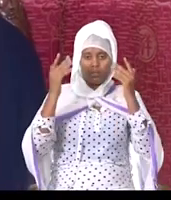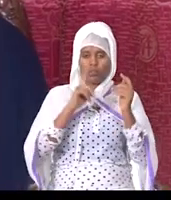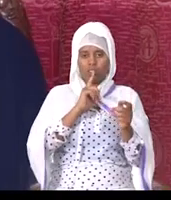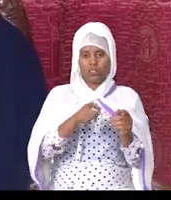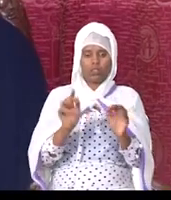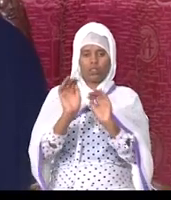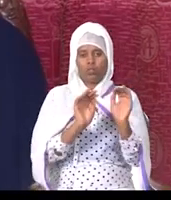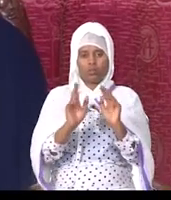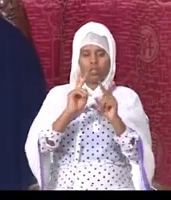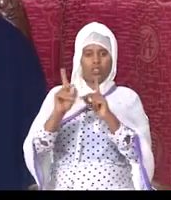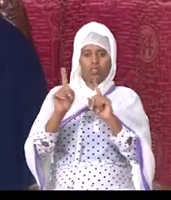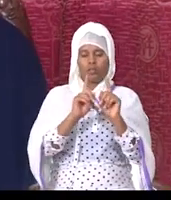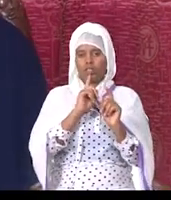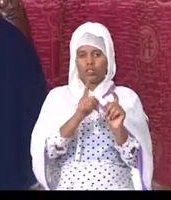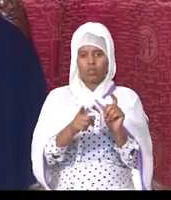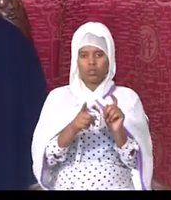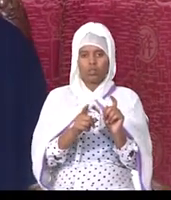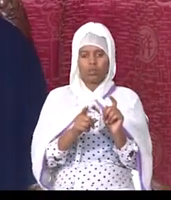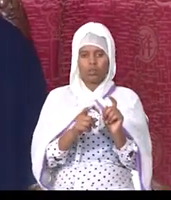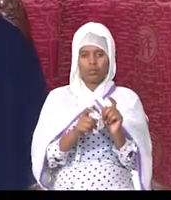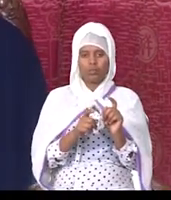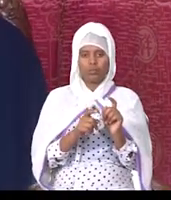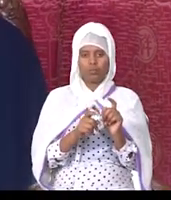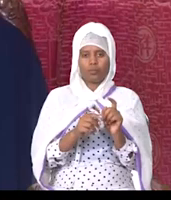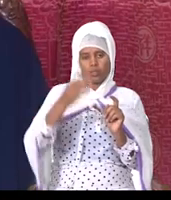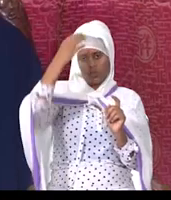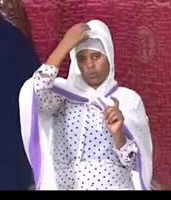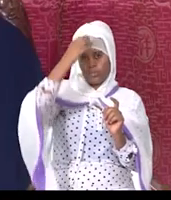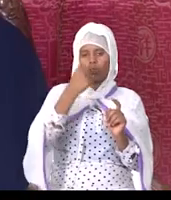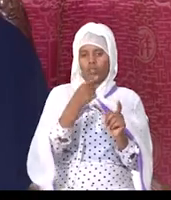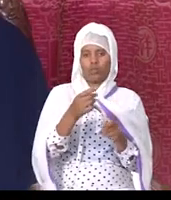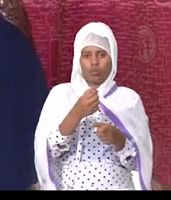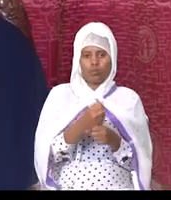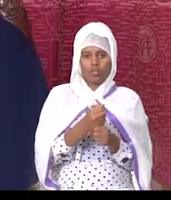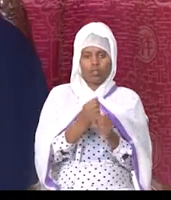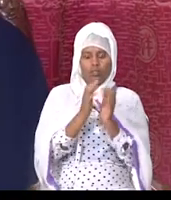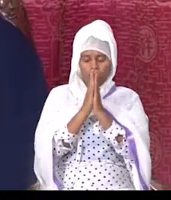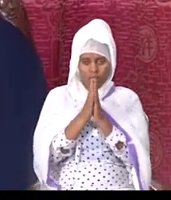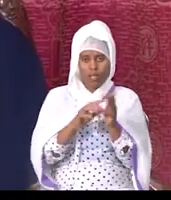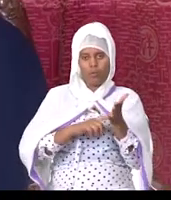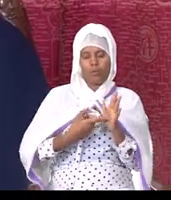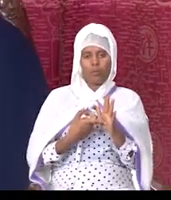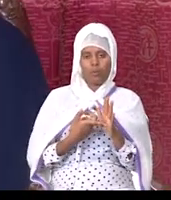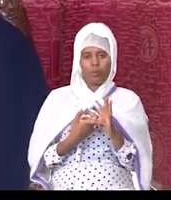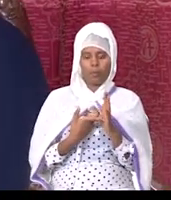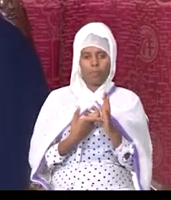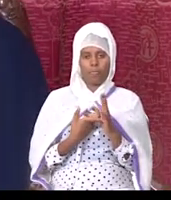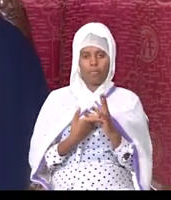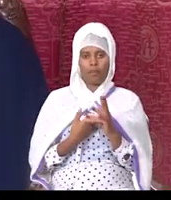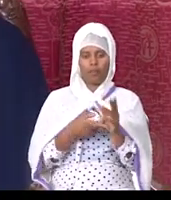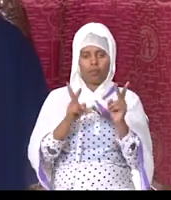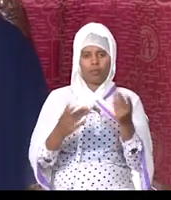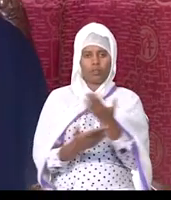ነብሩ ተዛዙ ንሐሉ ንሐሉ ሰባት እና አዘዙ ፍትዋት ናይ ንጉስ ተባይሎ ነዚ ዝቆመ መስልግና አይሰገዱን